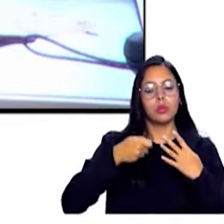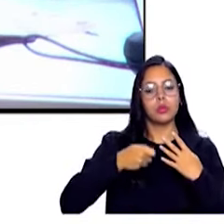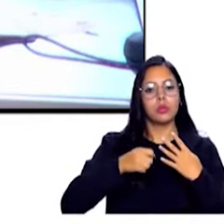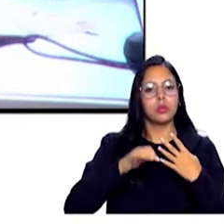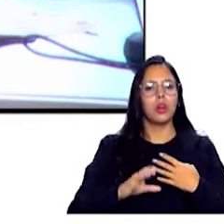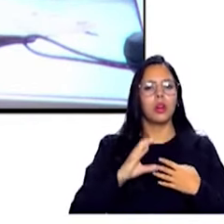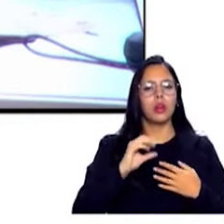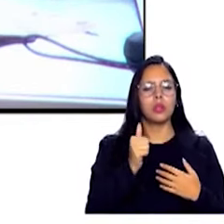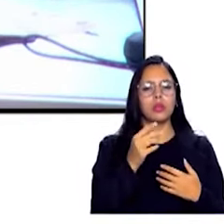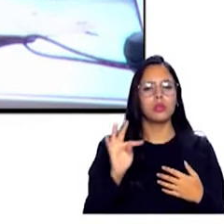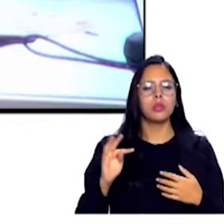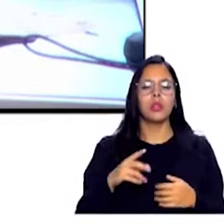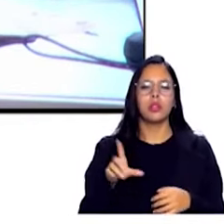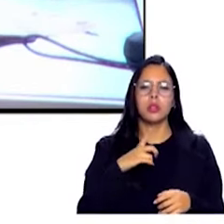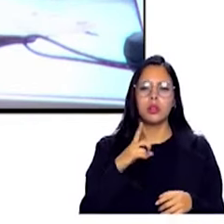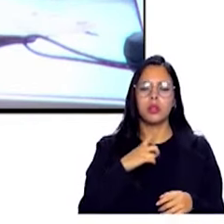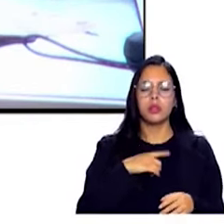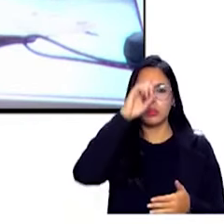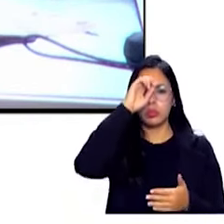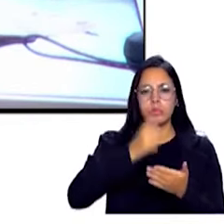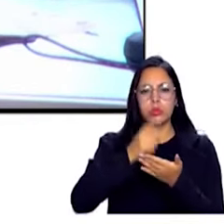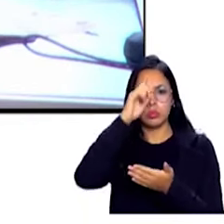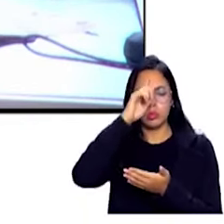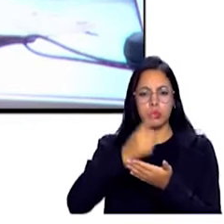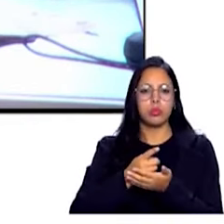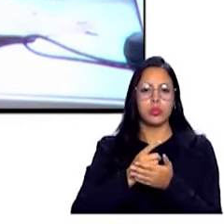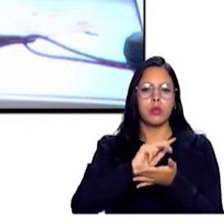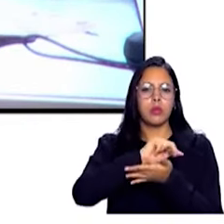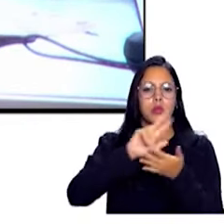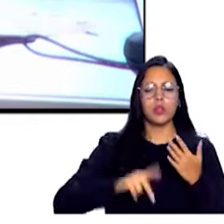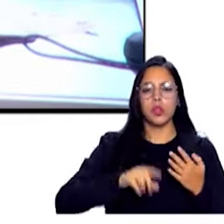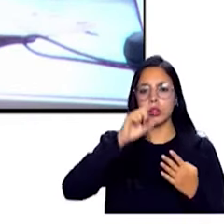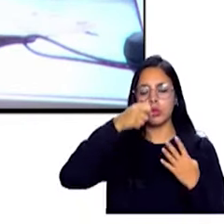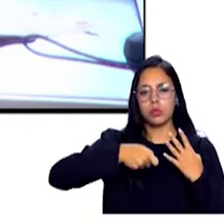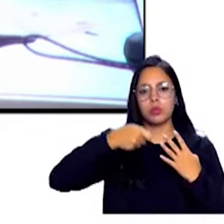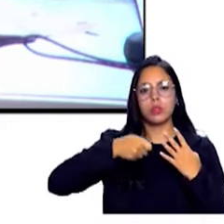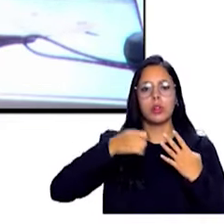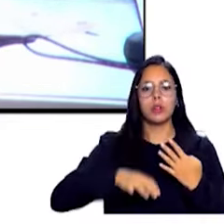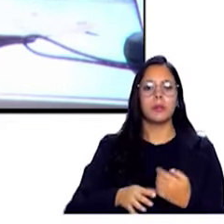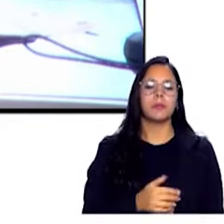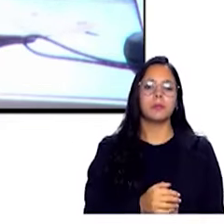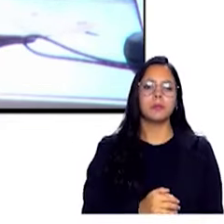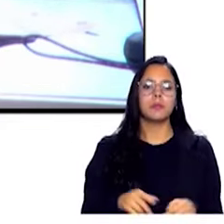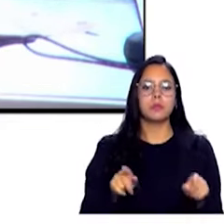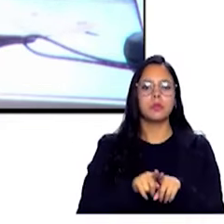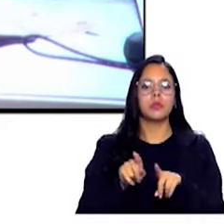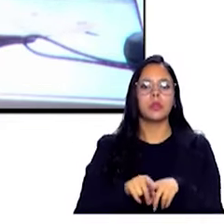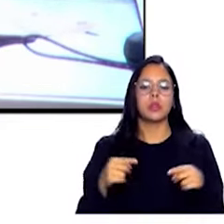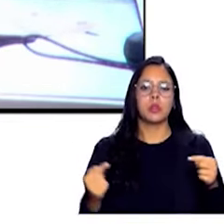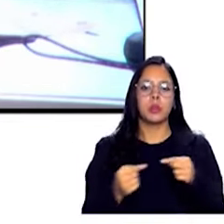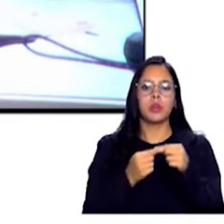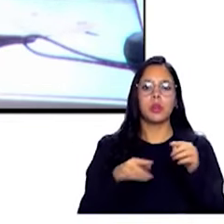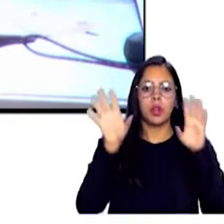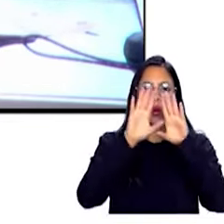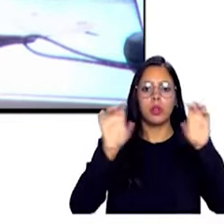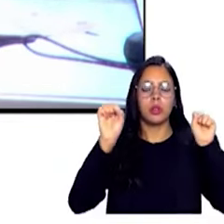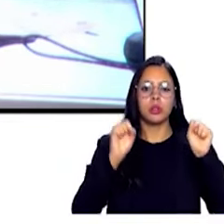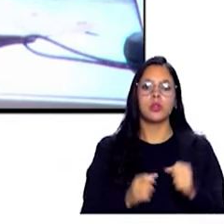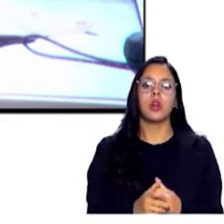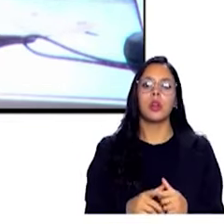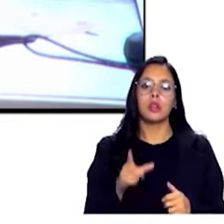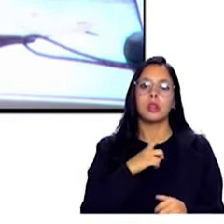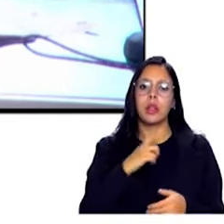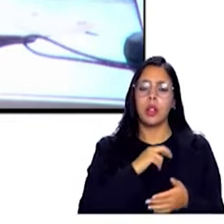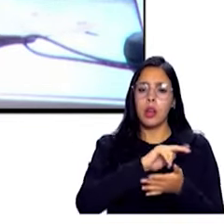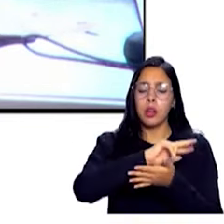consid que finalement la cour de cassation en traitant de tous lesvo devient une espce de